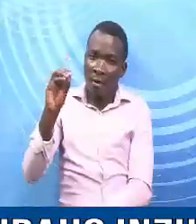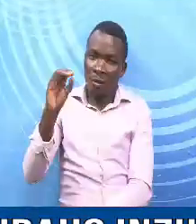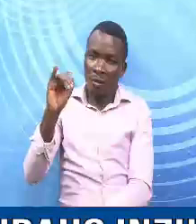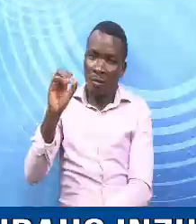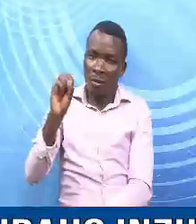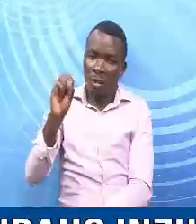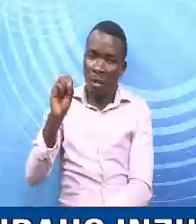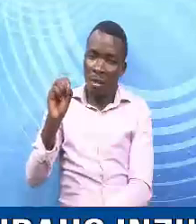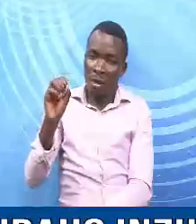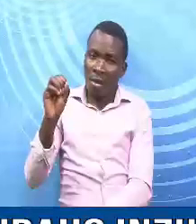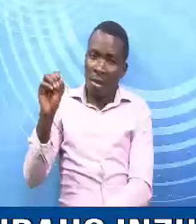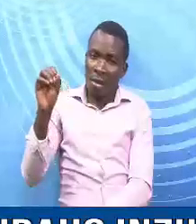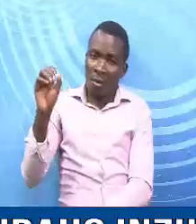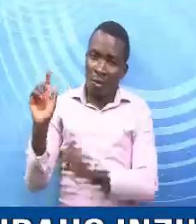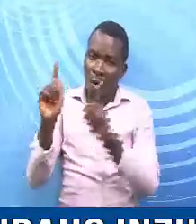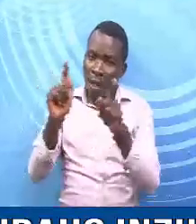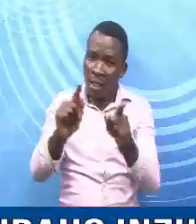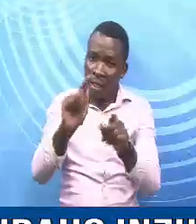abo bose barabazwa